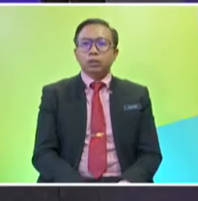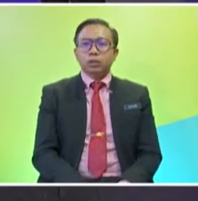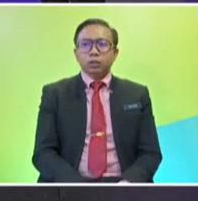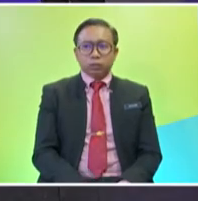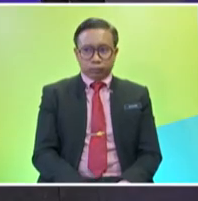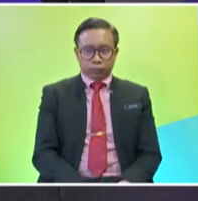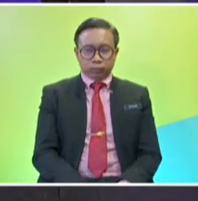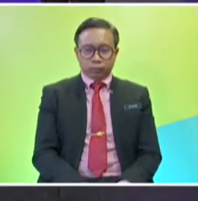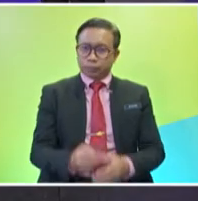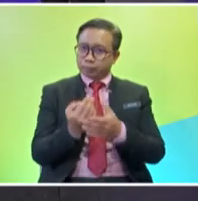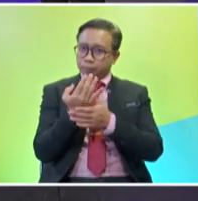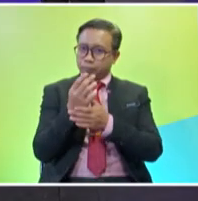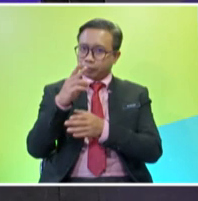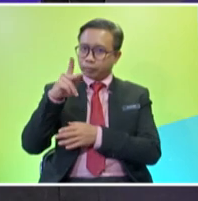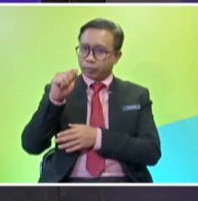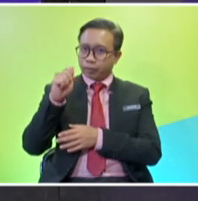Berduri